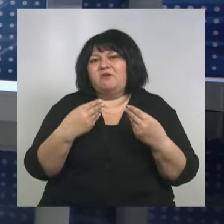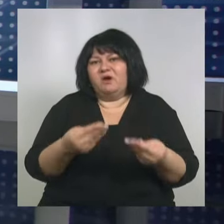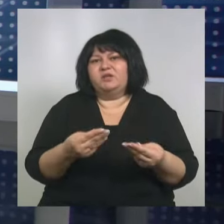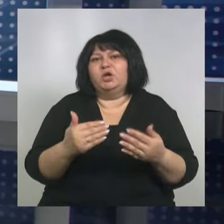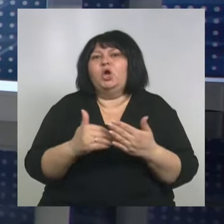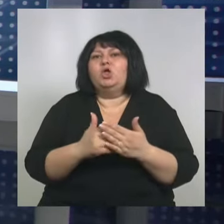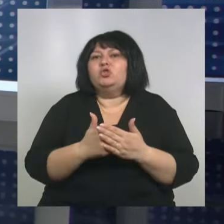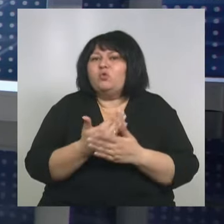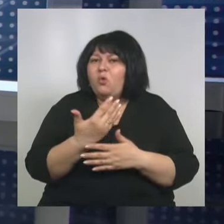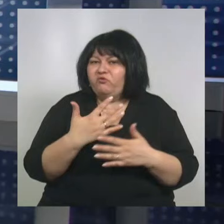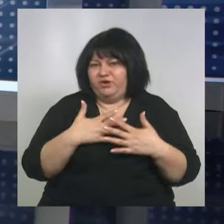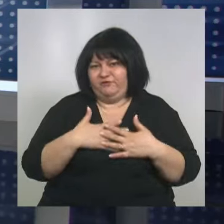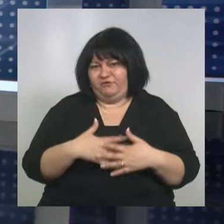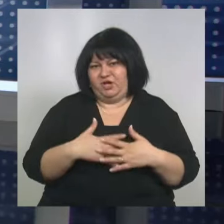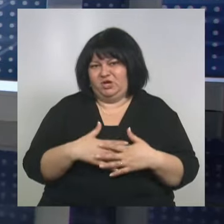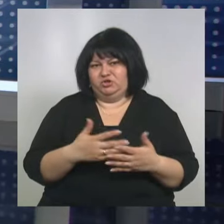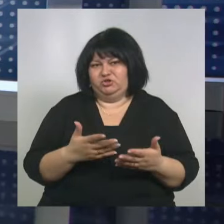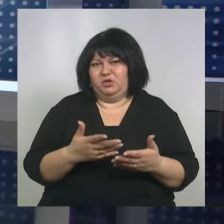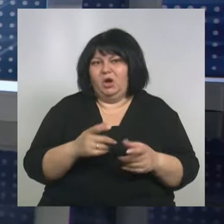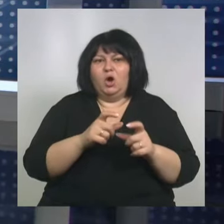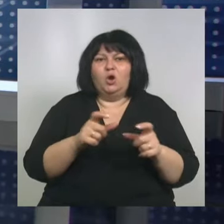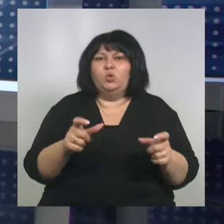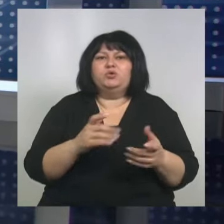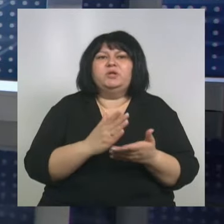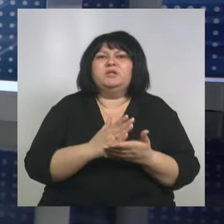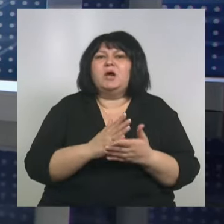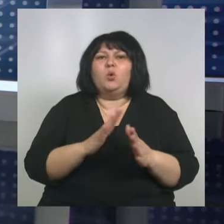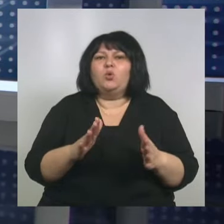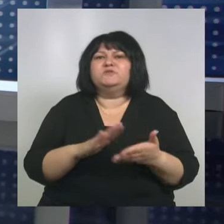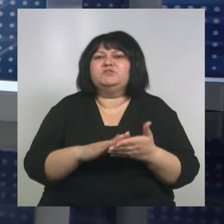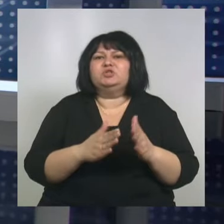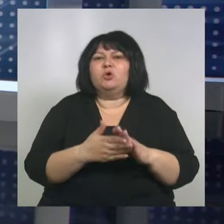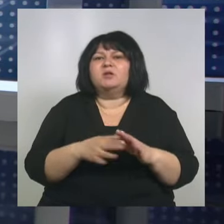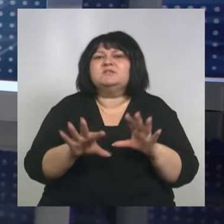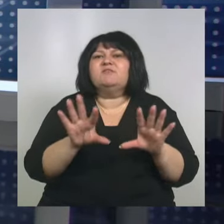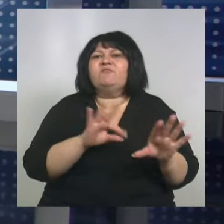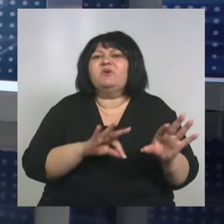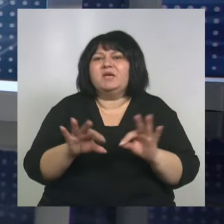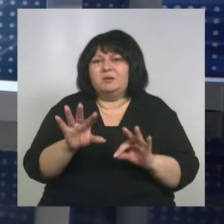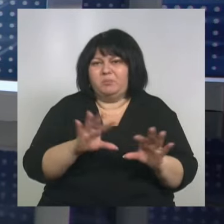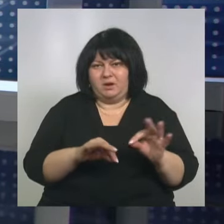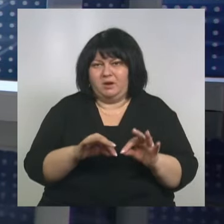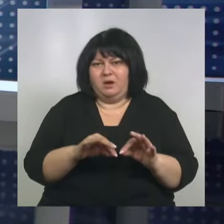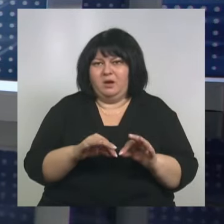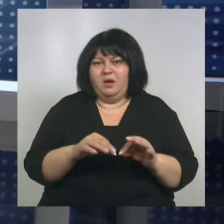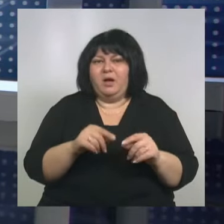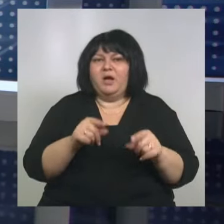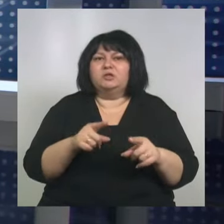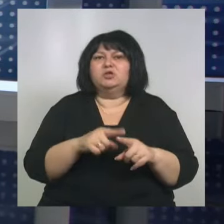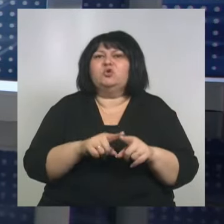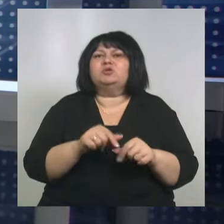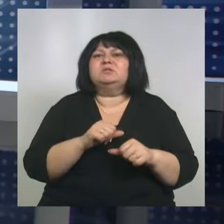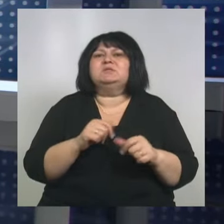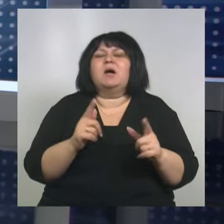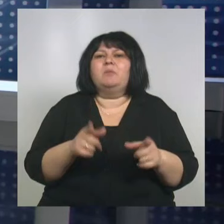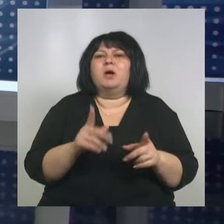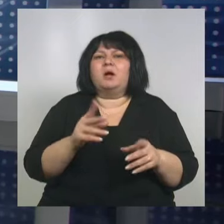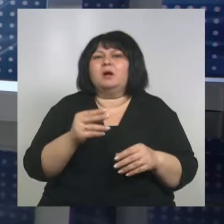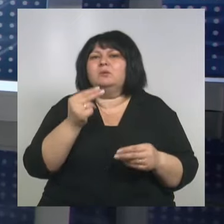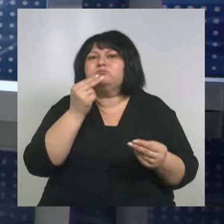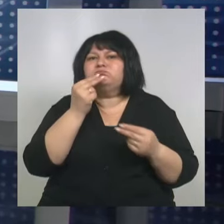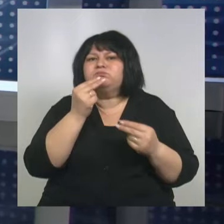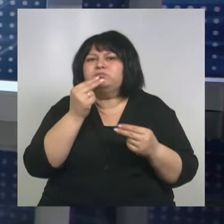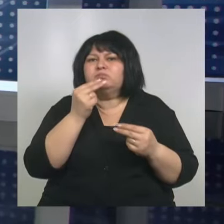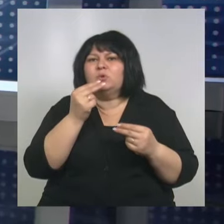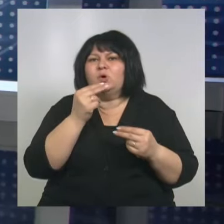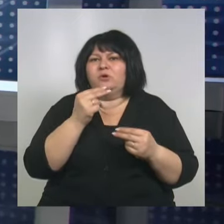новые вещи потому что они не находятся в ситуации выбора То есть это примерно тоже самое когда вегетарианцу неделю